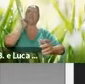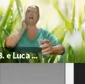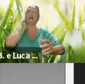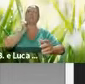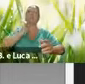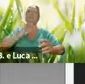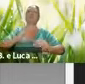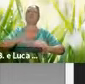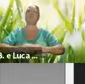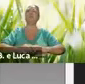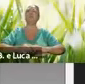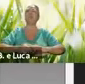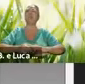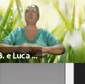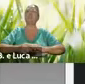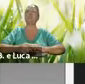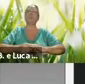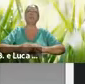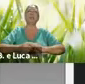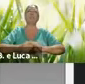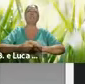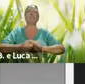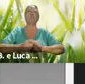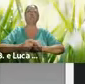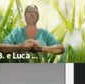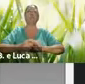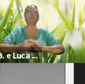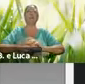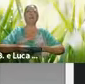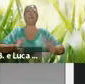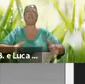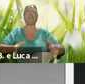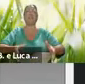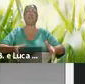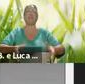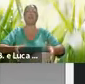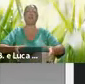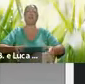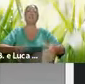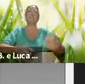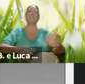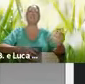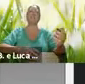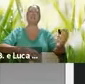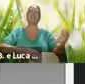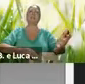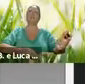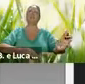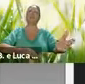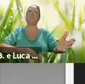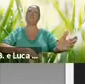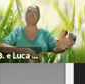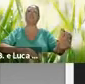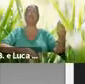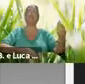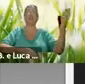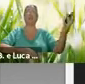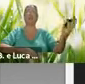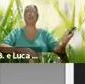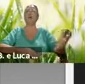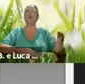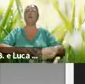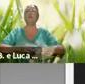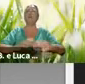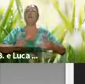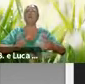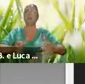possono verificarsi fenomeni medianici in situazioni familiari della vita, sia nei fatti notevoli della